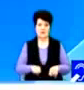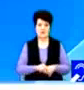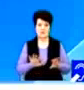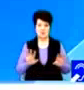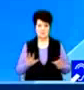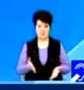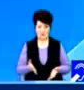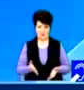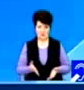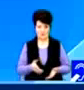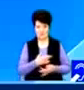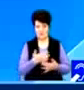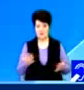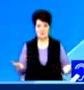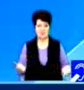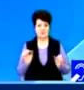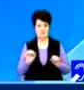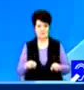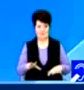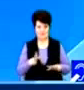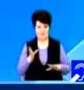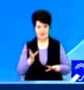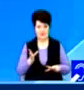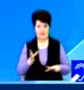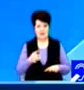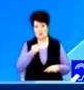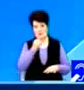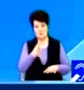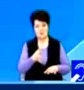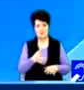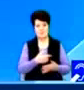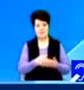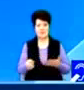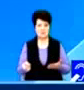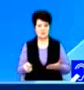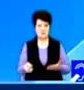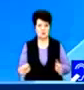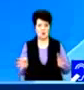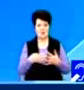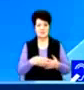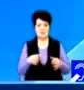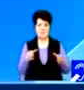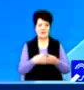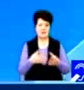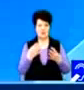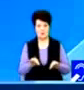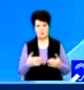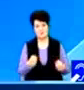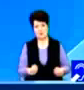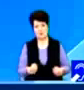orice scenarii sunt posibile Ă nu putem Exclude până la capăt o coaliție între Partidul democrat și